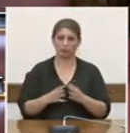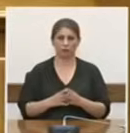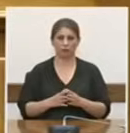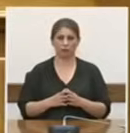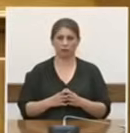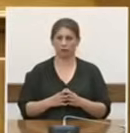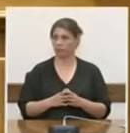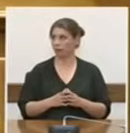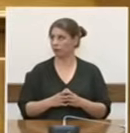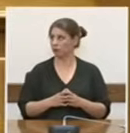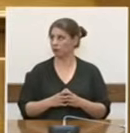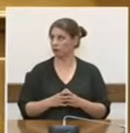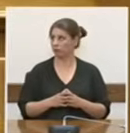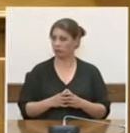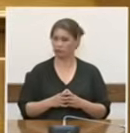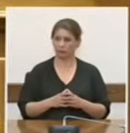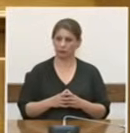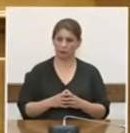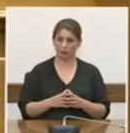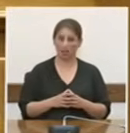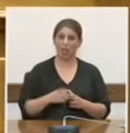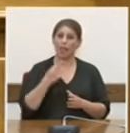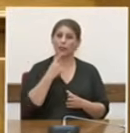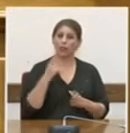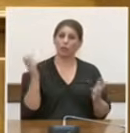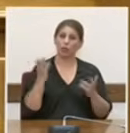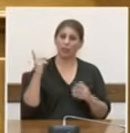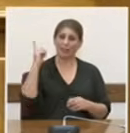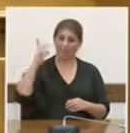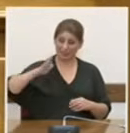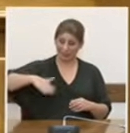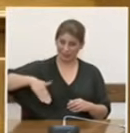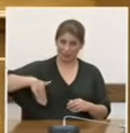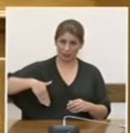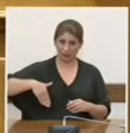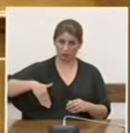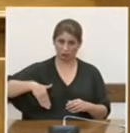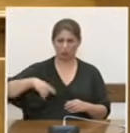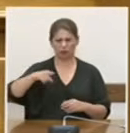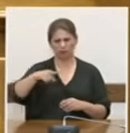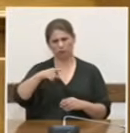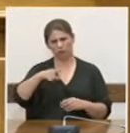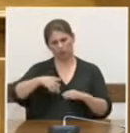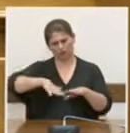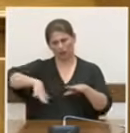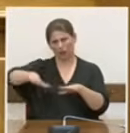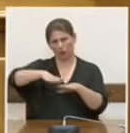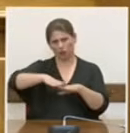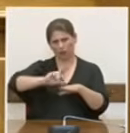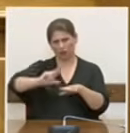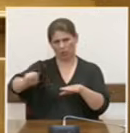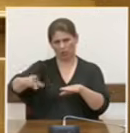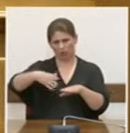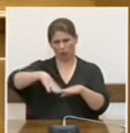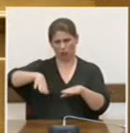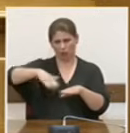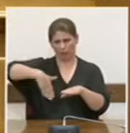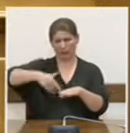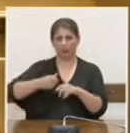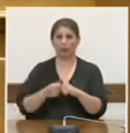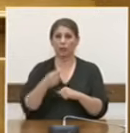Θα πω και κάτι στον κύριο Πρωθυπουργό. Ένας κριτικός συντοπίτης του είχε πει ότι το ψέμα είναι